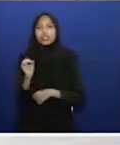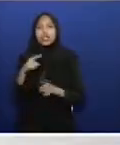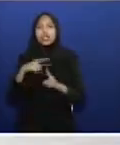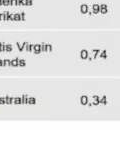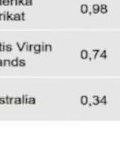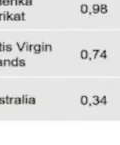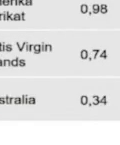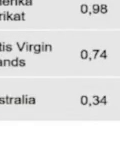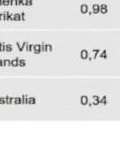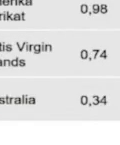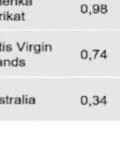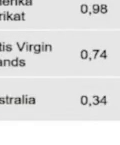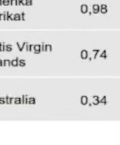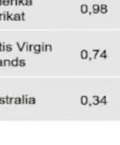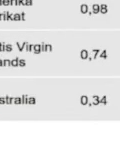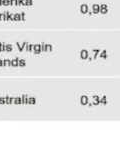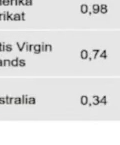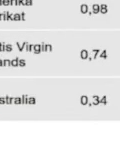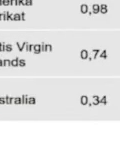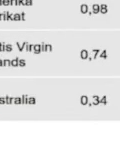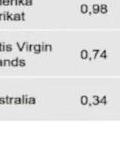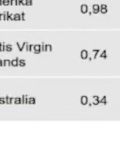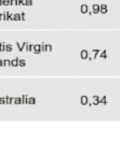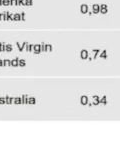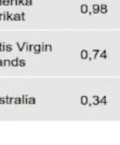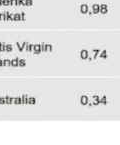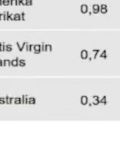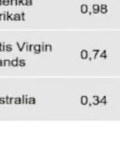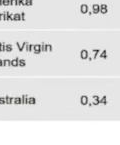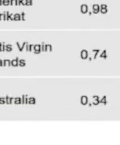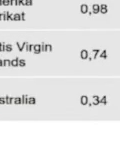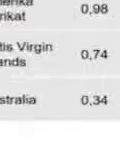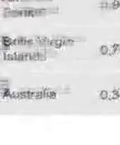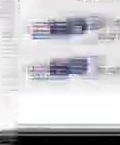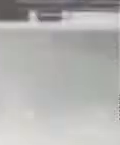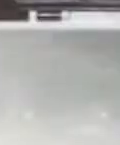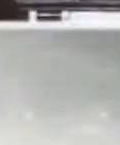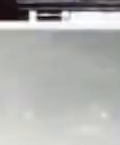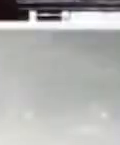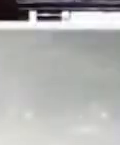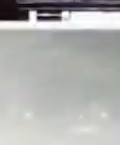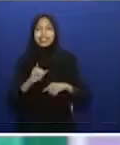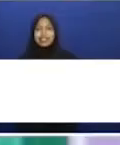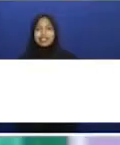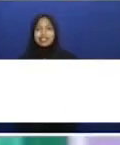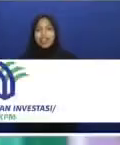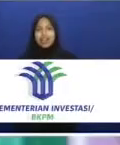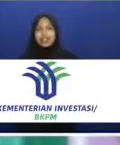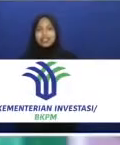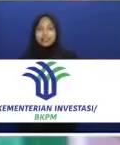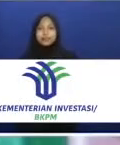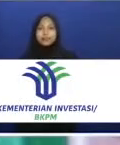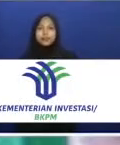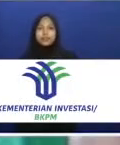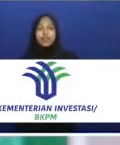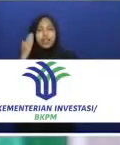rupiah. Kedepan investasi kita harus bangun lewat hilirisasi. Kenapa